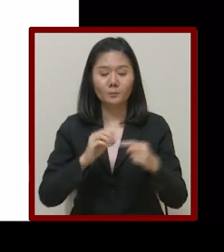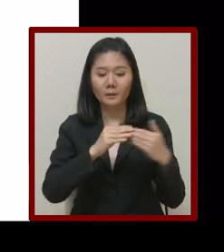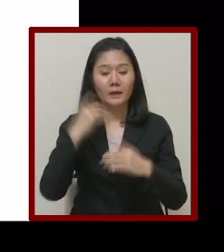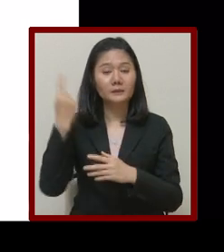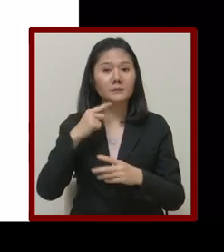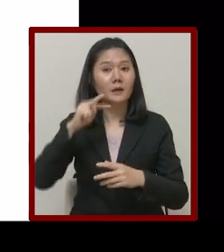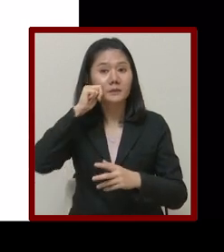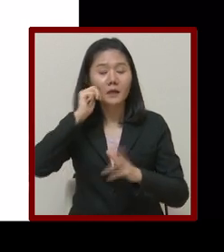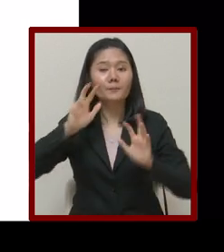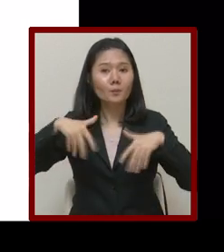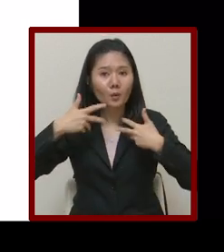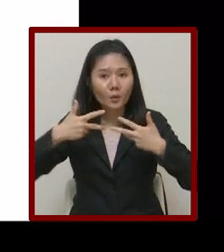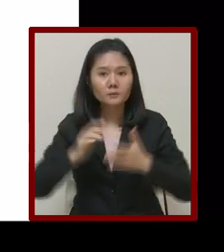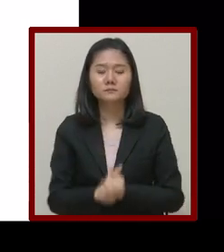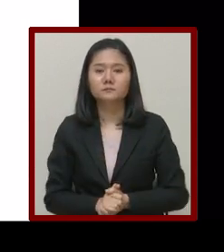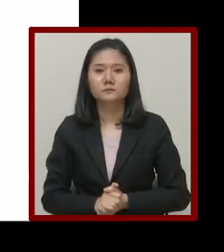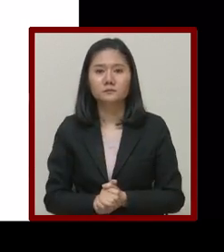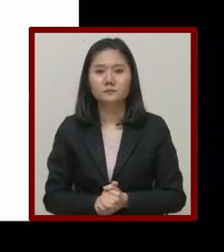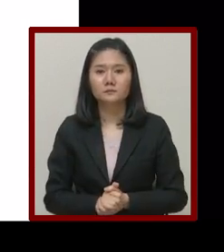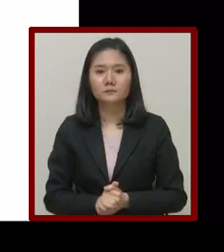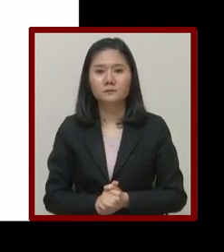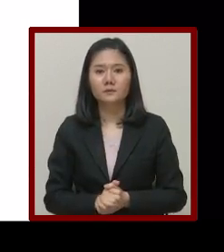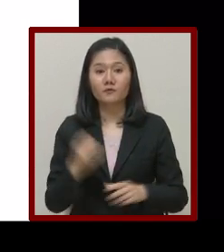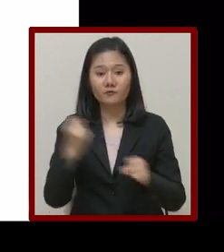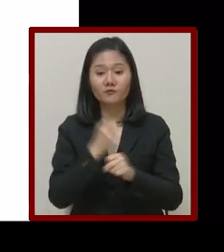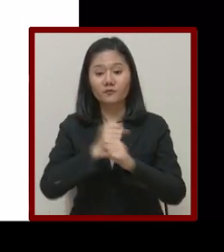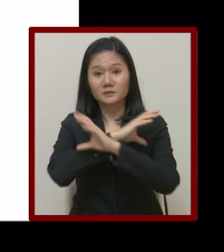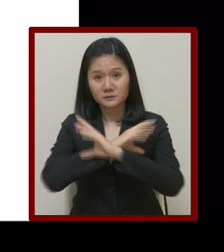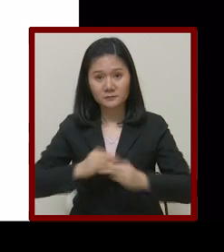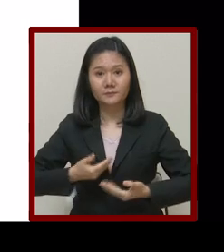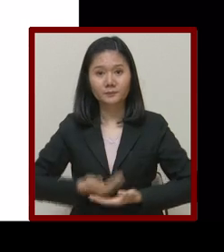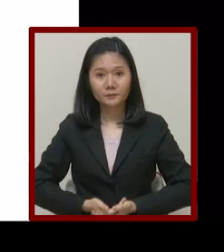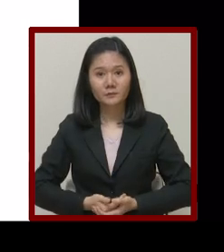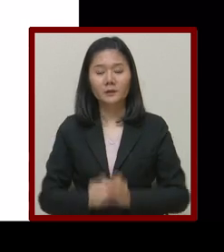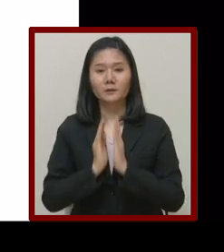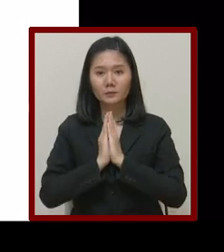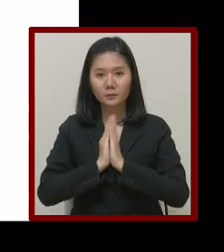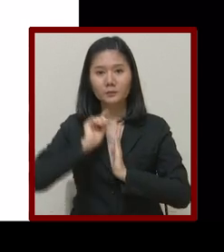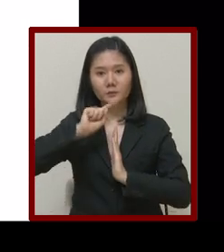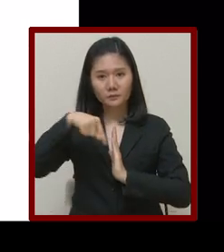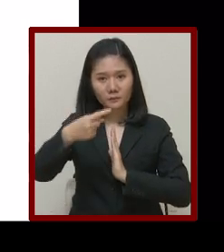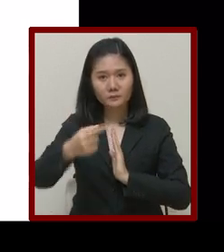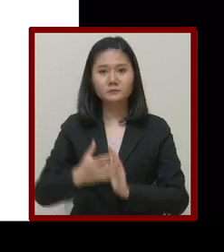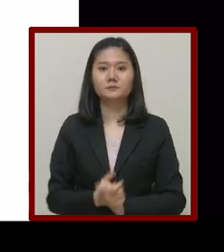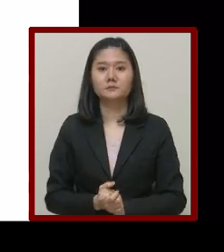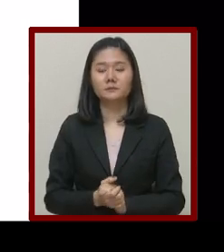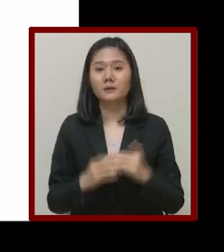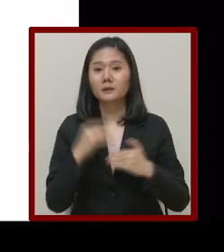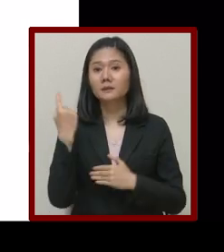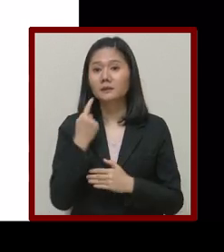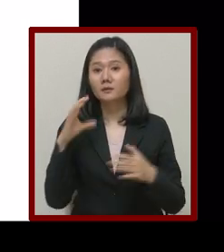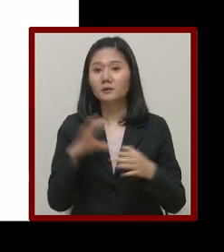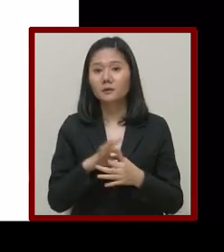พุแล้วก็อะไรคะฝึกสมาธิแล้วก็บำเพ็ญภาวนานำเที่ยวอะไรคะ